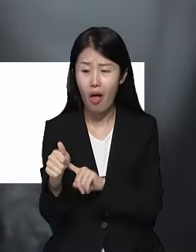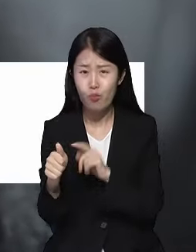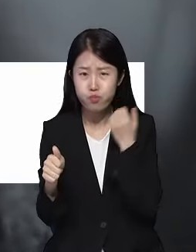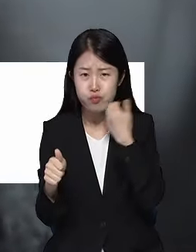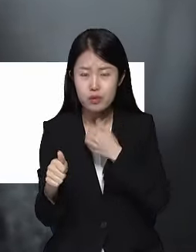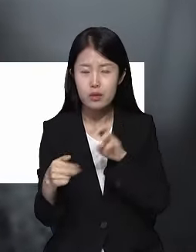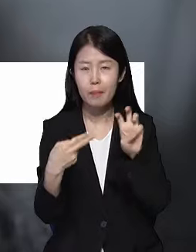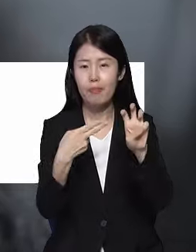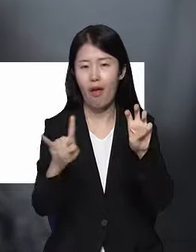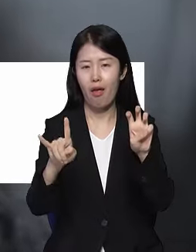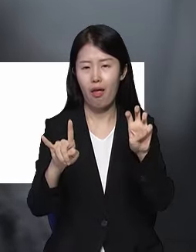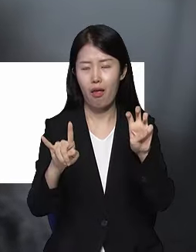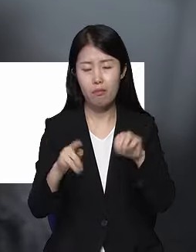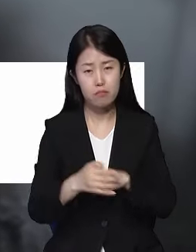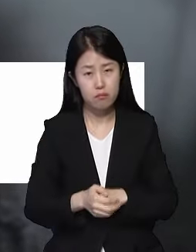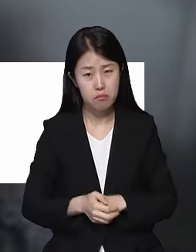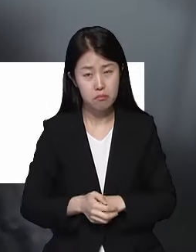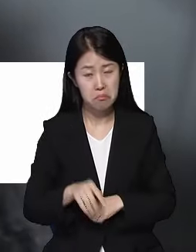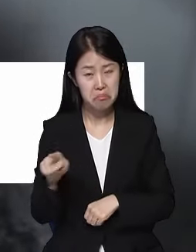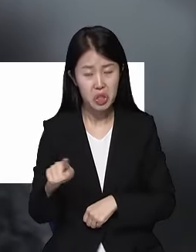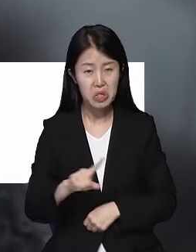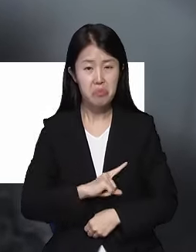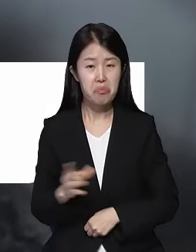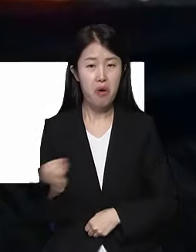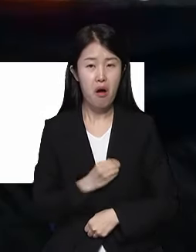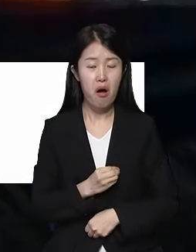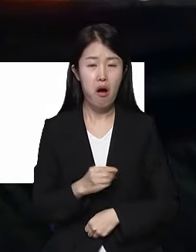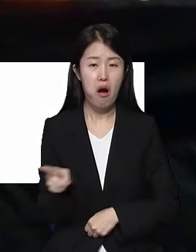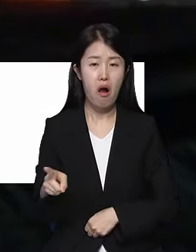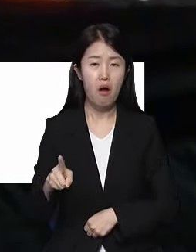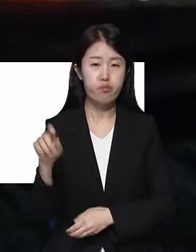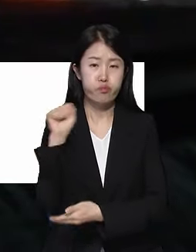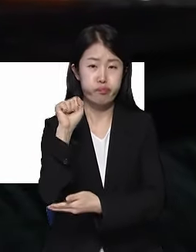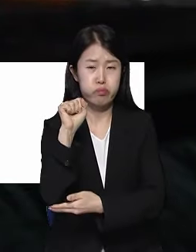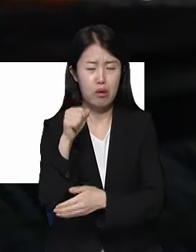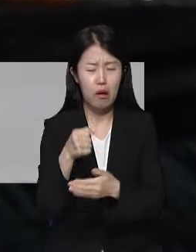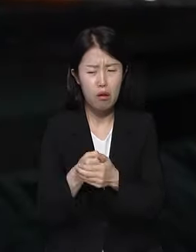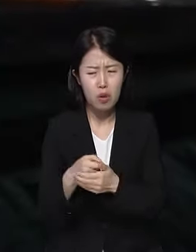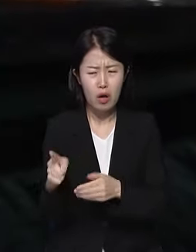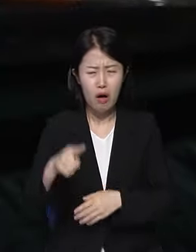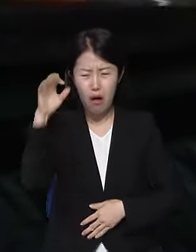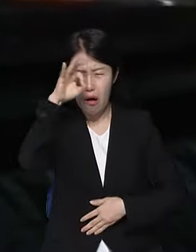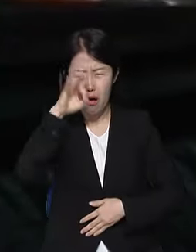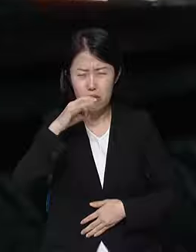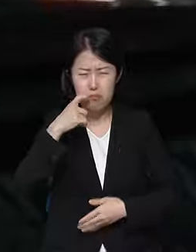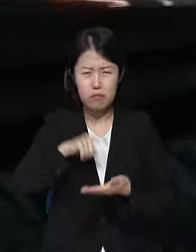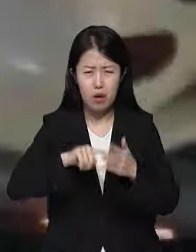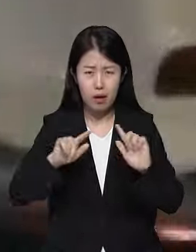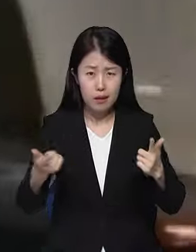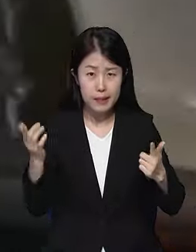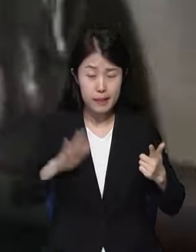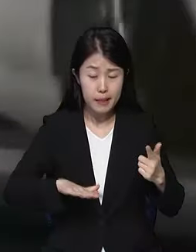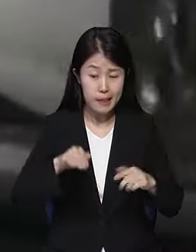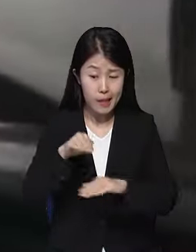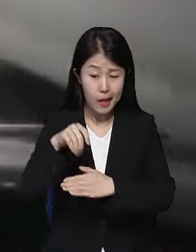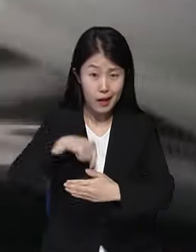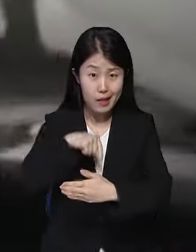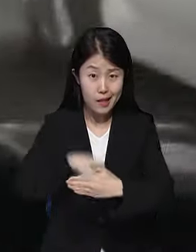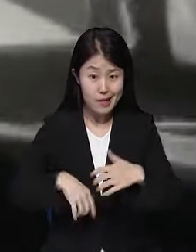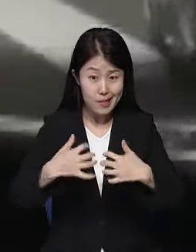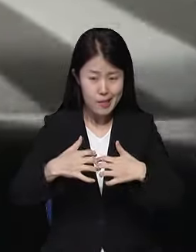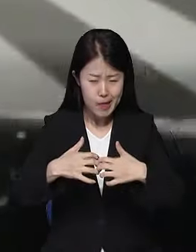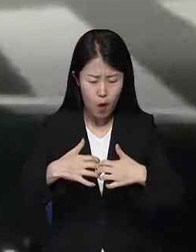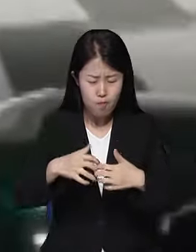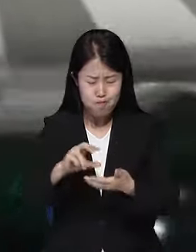파악했습니다. 사고 차량이 대포차인 데다 대포폰을 사용해 어려움을 겪었으나 차량 안 전자기기 등에서 단서를 잡은